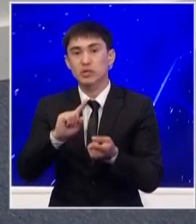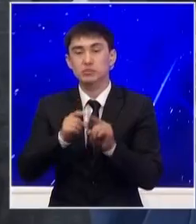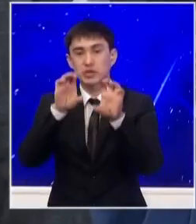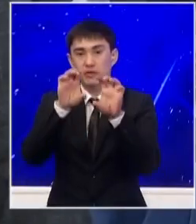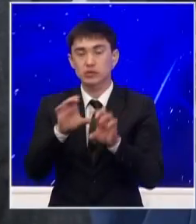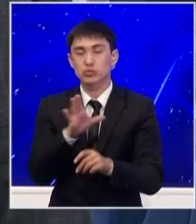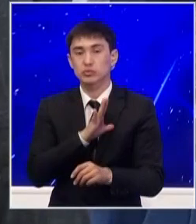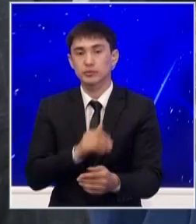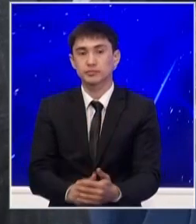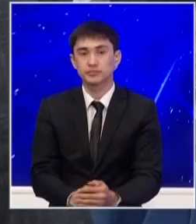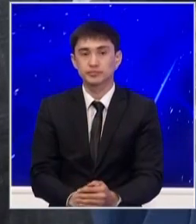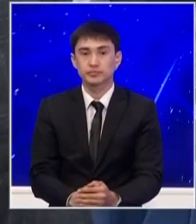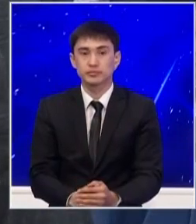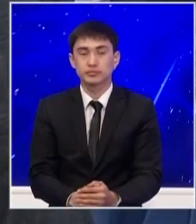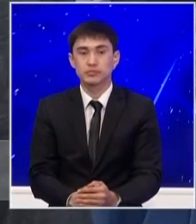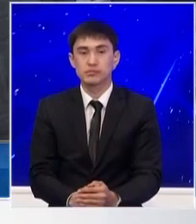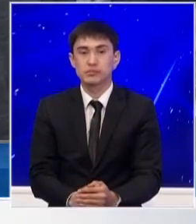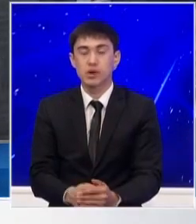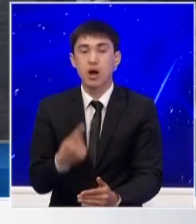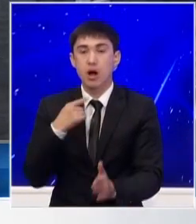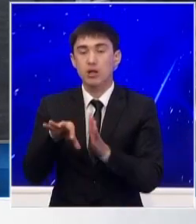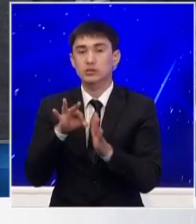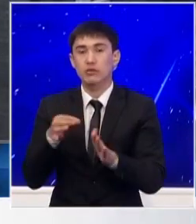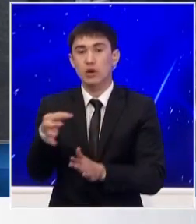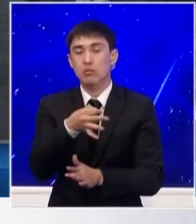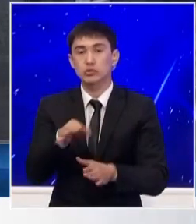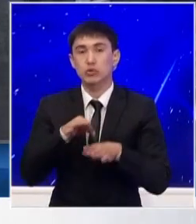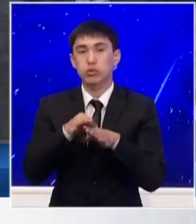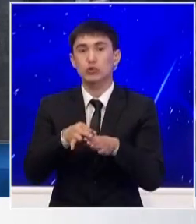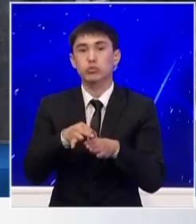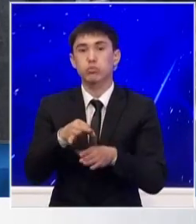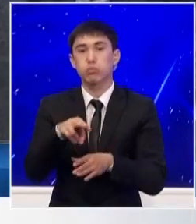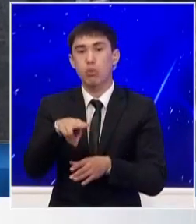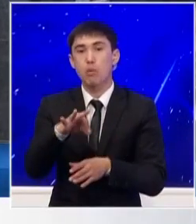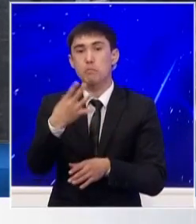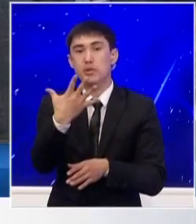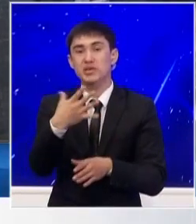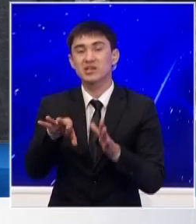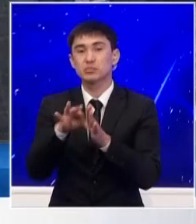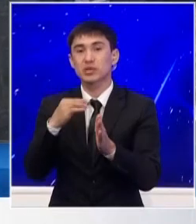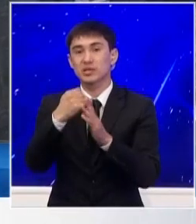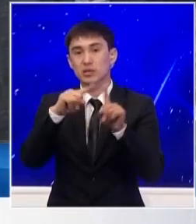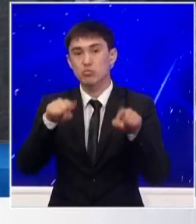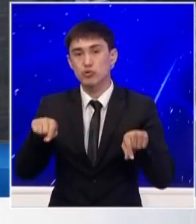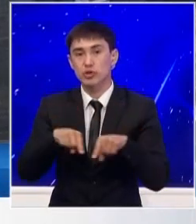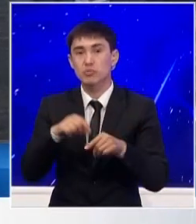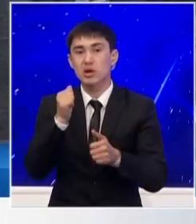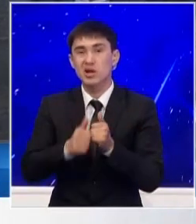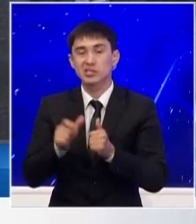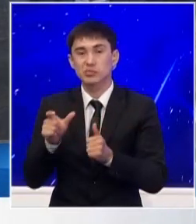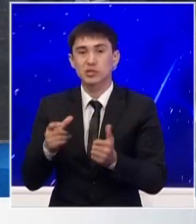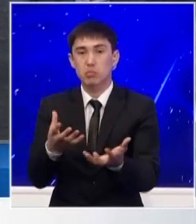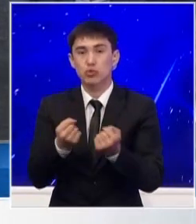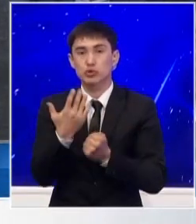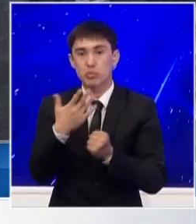Конституцию. Голосование в областях пройдут по 5 избирательным бюллетеням. Каждый избиратель